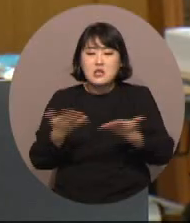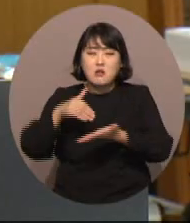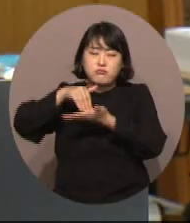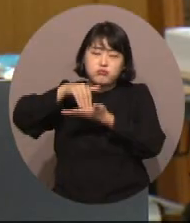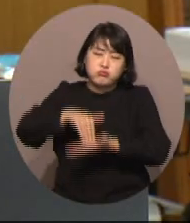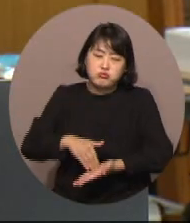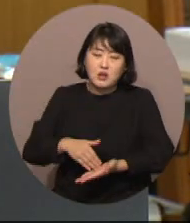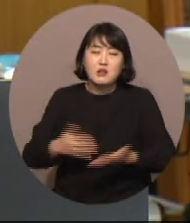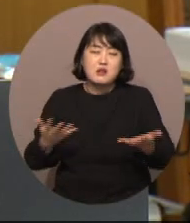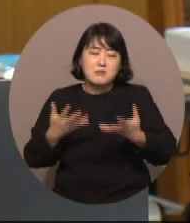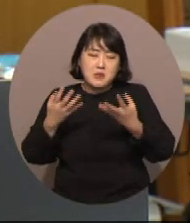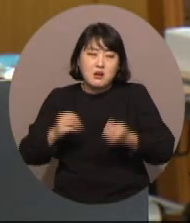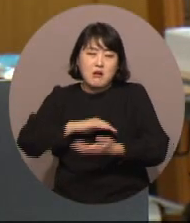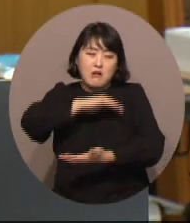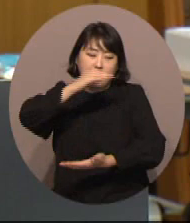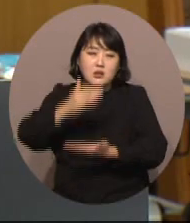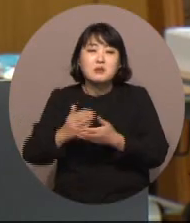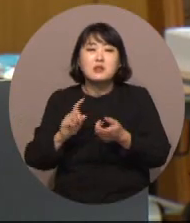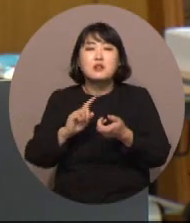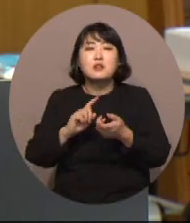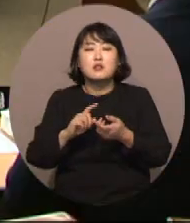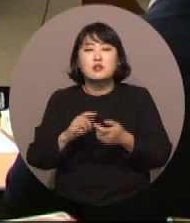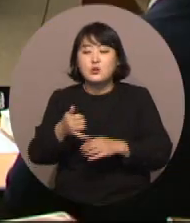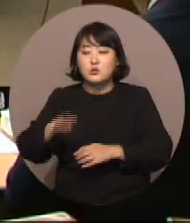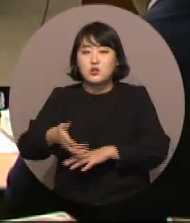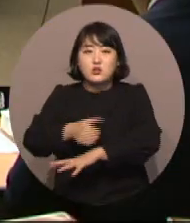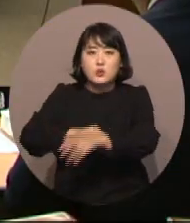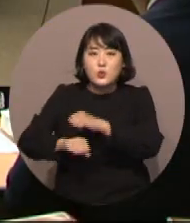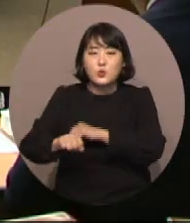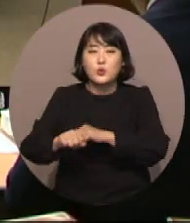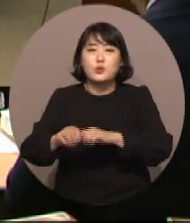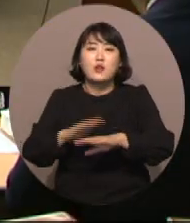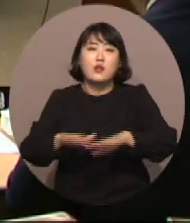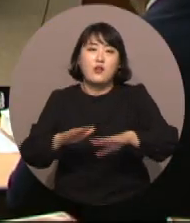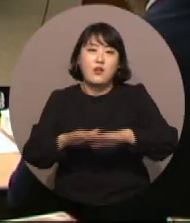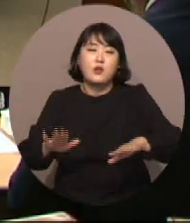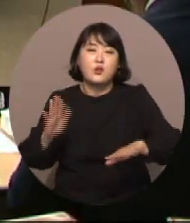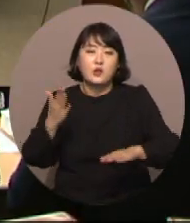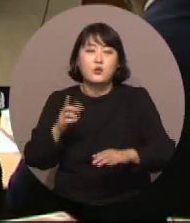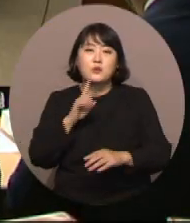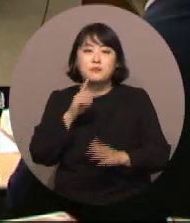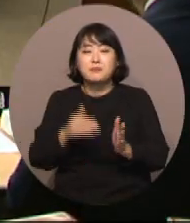세종시가 적극적인 자세로 대책을 마련해야 한다고 주문했습니다. MBC 뉴스 김태욱입니다.